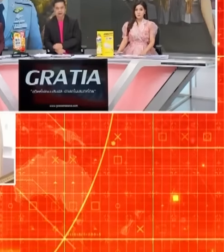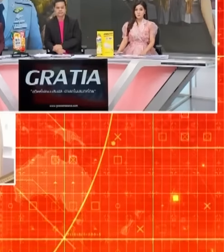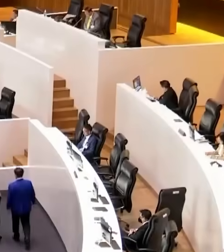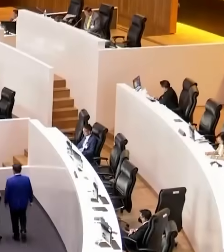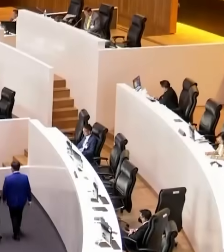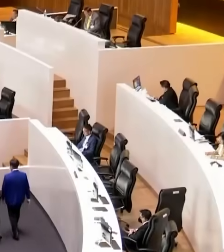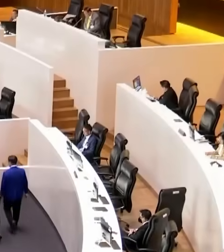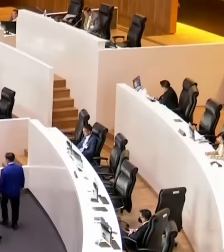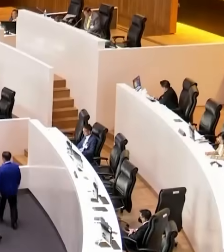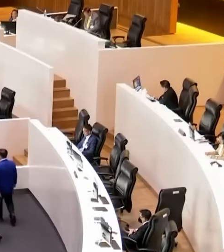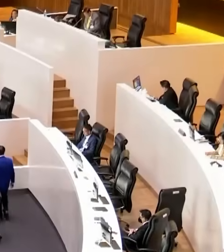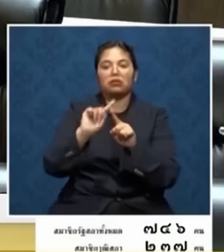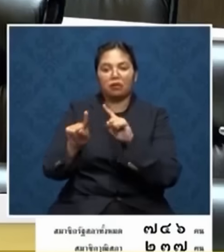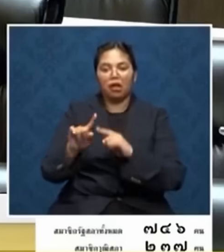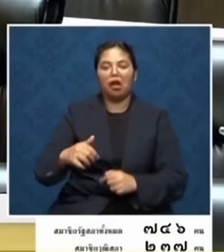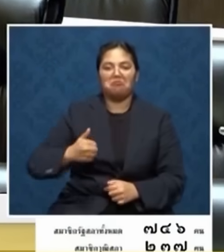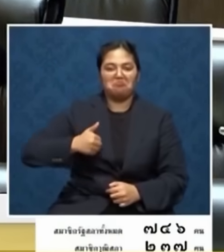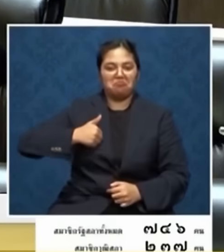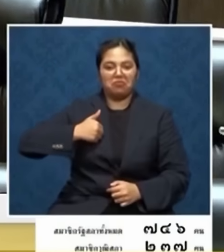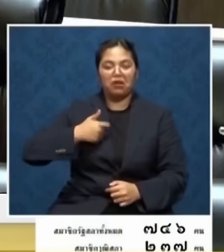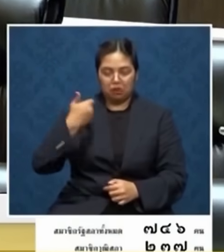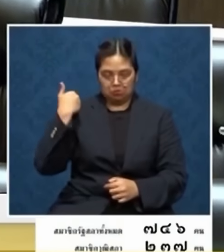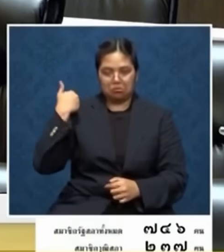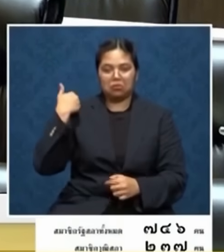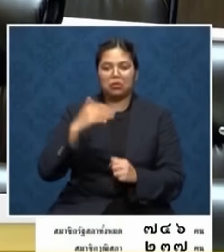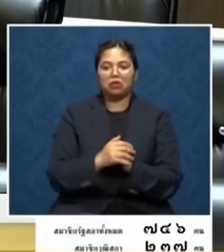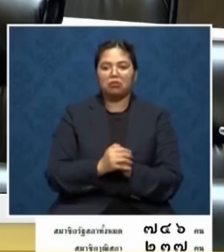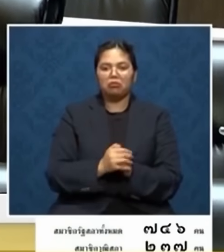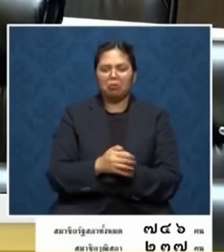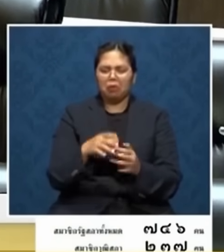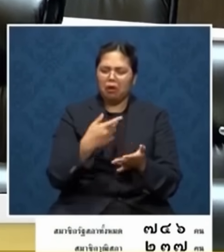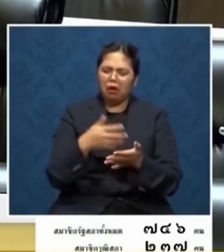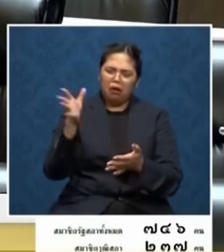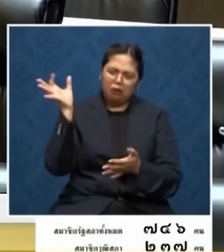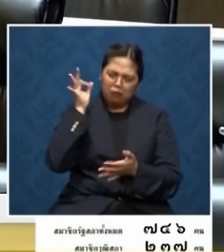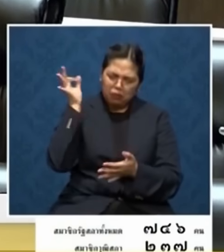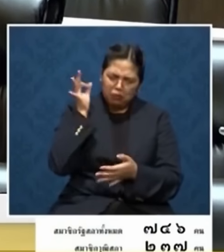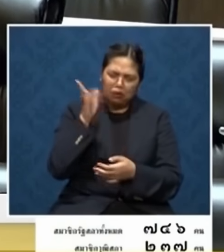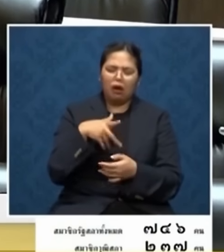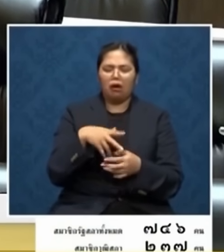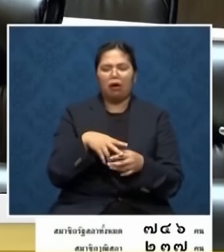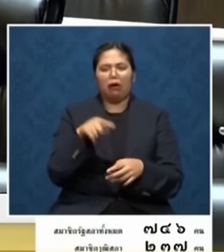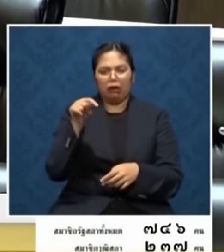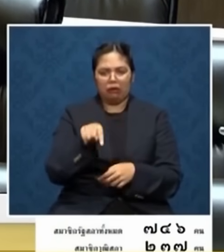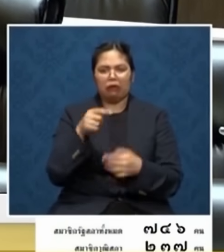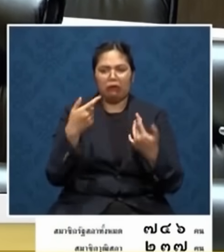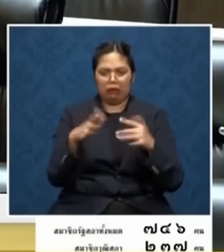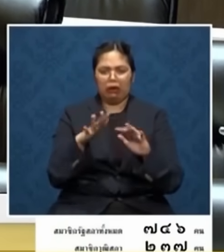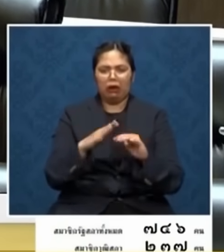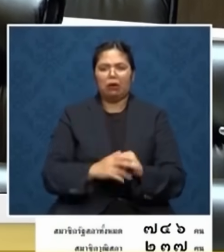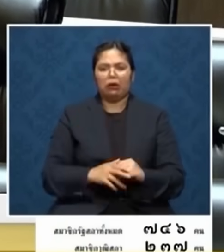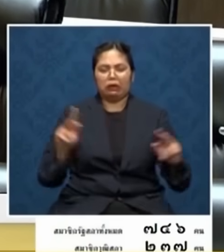ครับ ผมฟังเรื่องที่เกิดขึ้นมาแล้วแล้วเห็นท่านรัฐมนตรีว่าการกระทรวงมหาดไทย